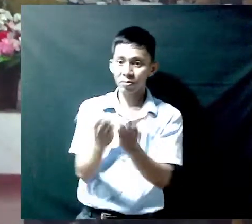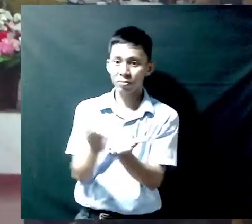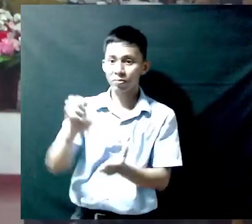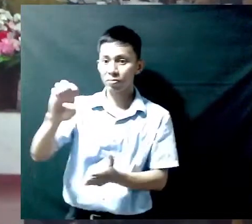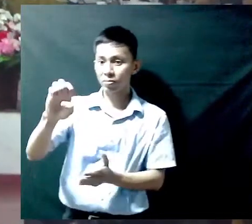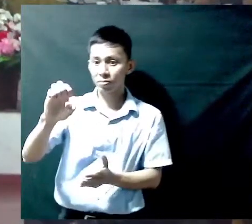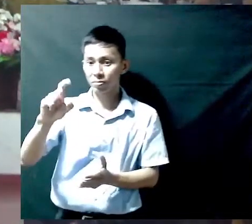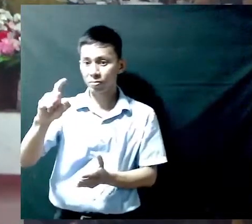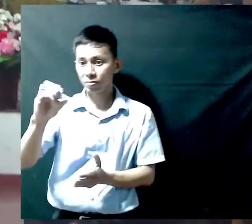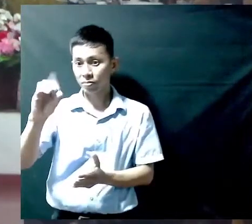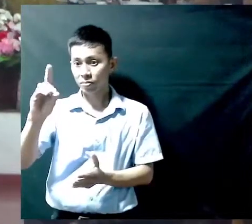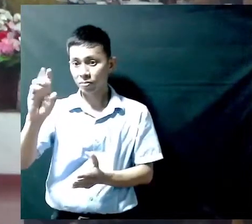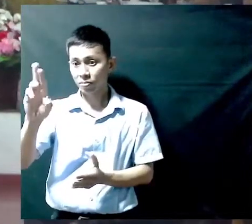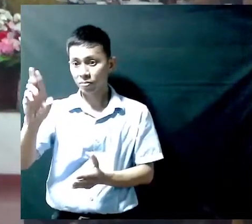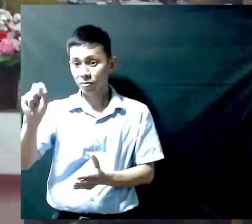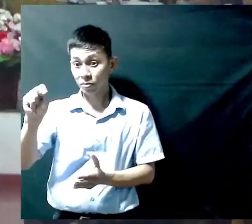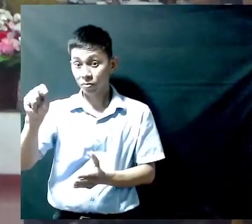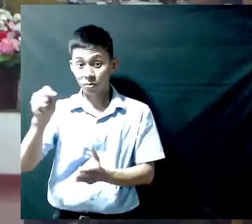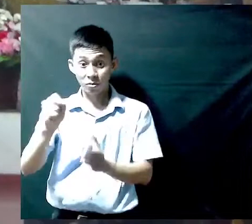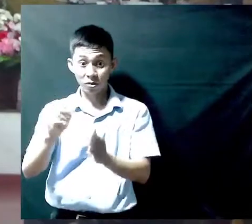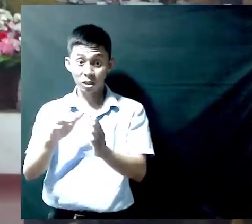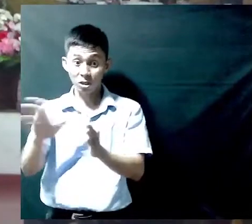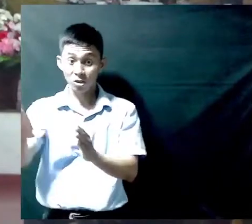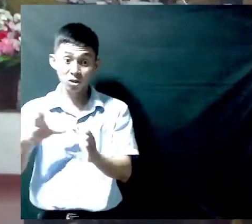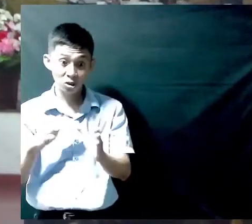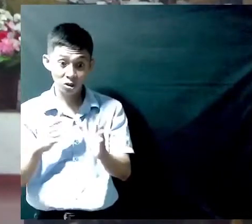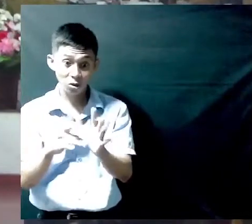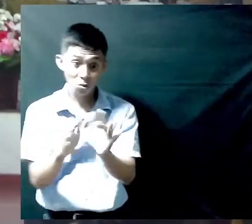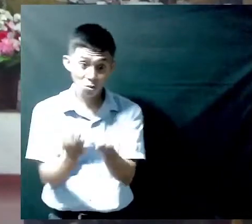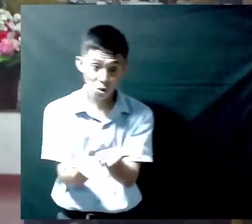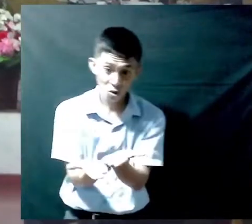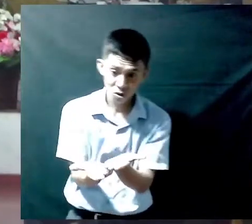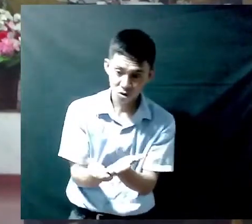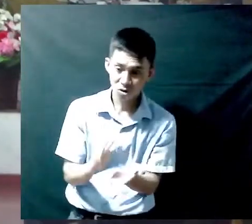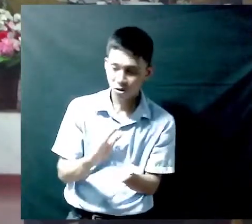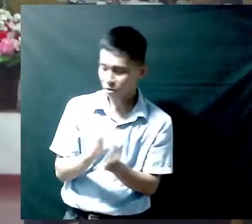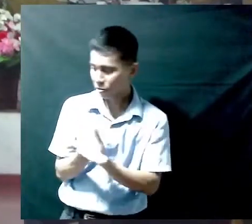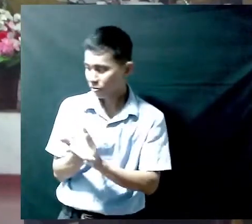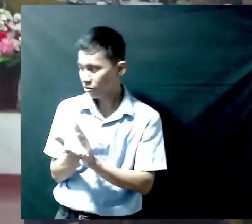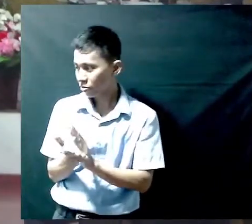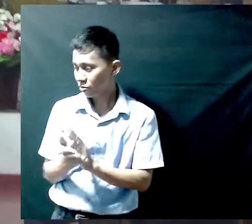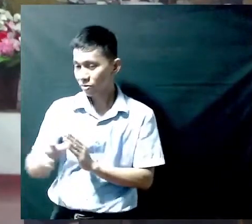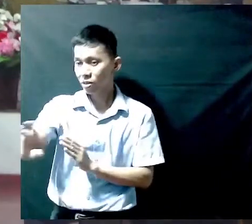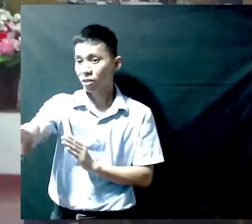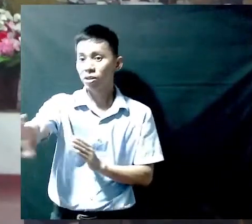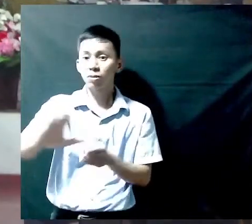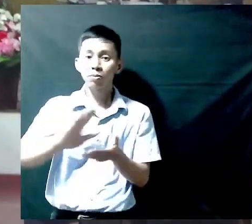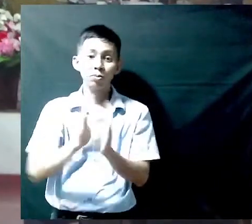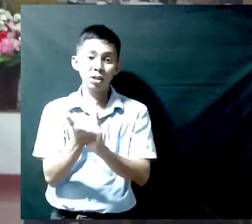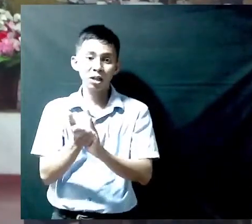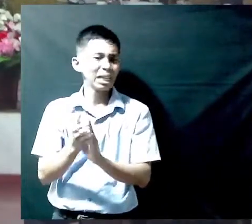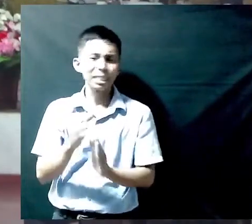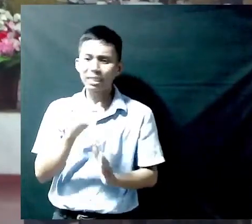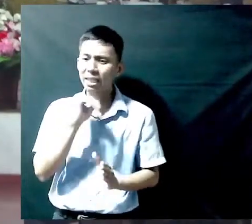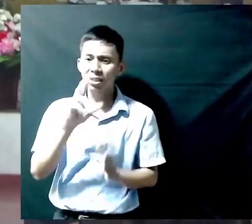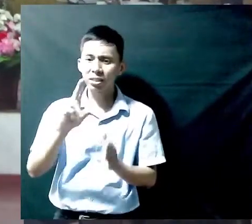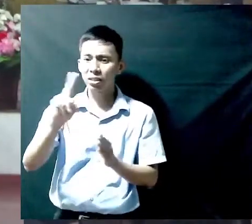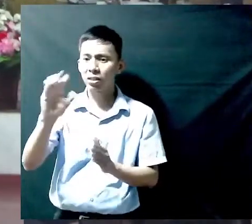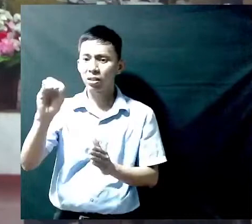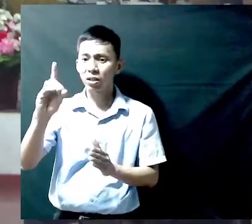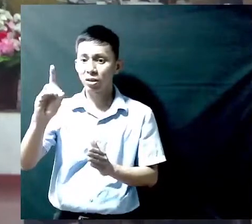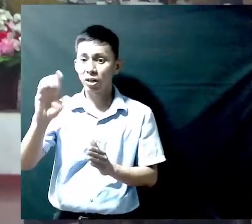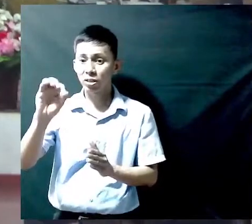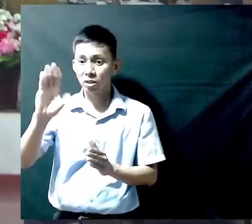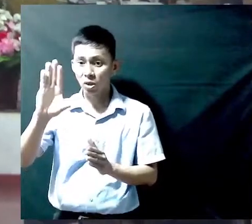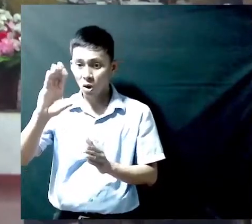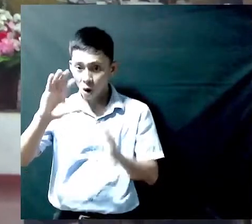rod of God. Hindi na rod of Moses. Wala ka na mababasa, it was the rod of Moses. Wala na. Why? Because anything